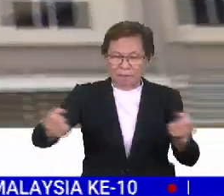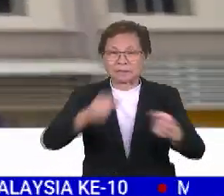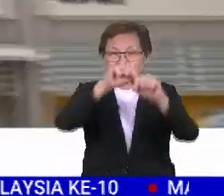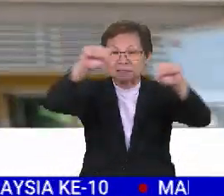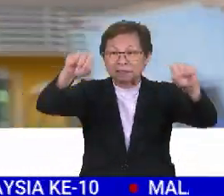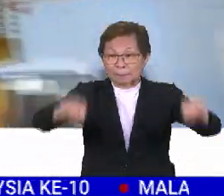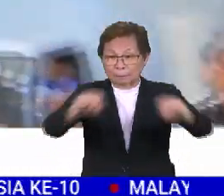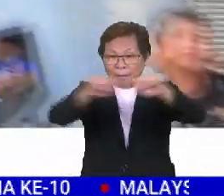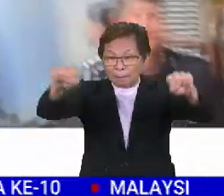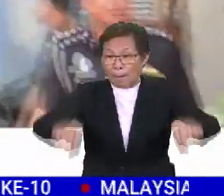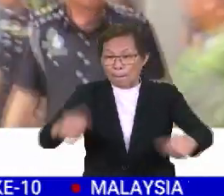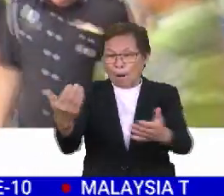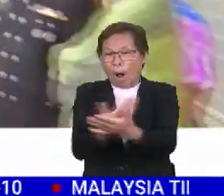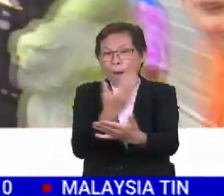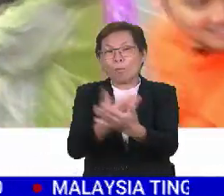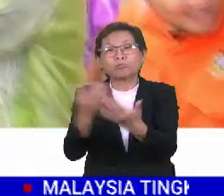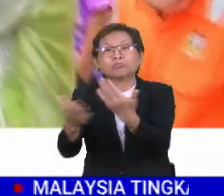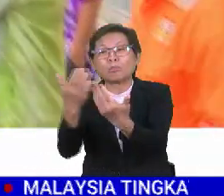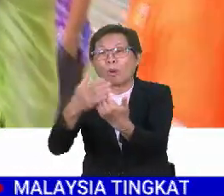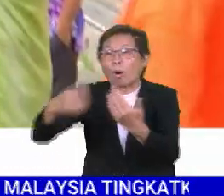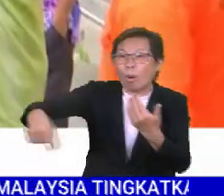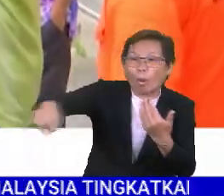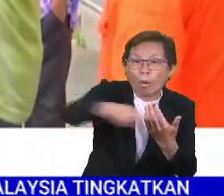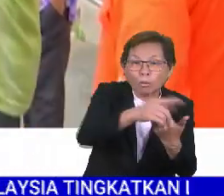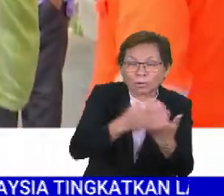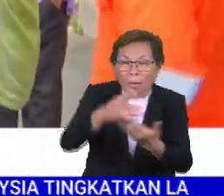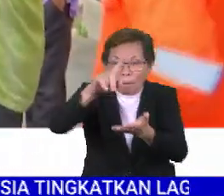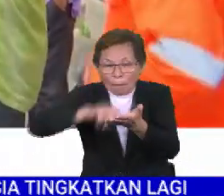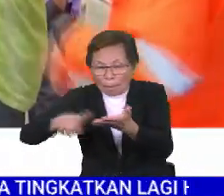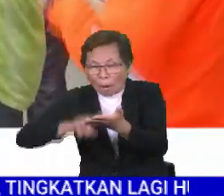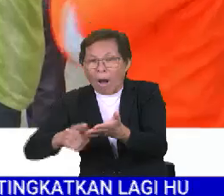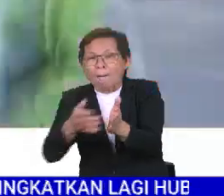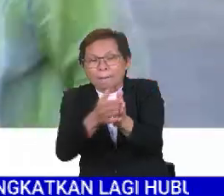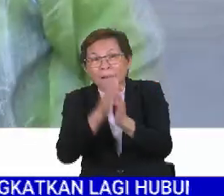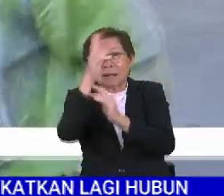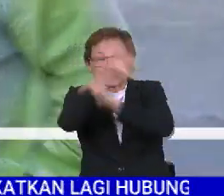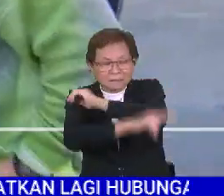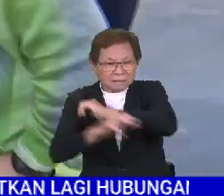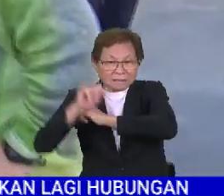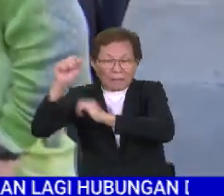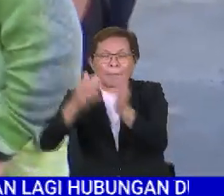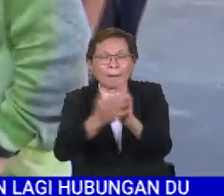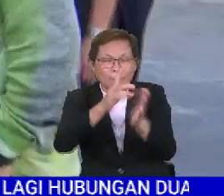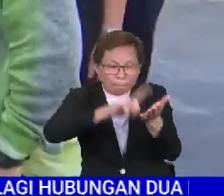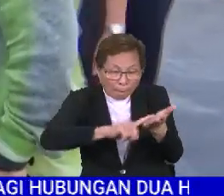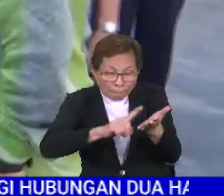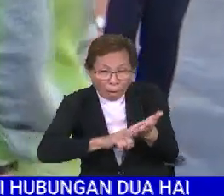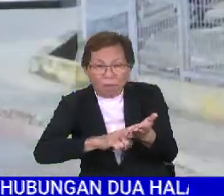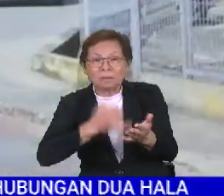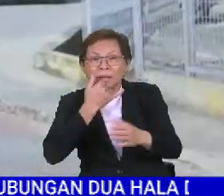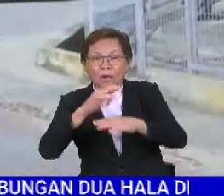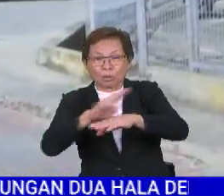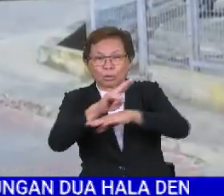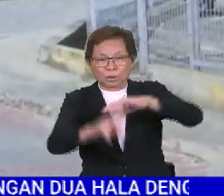Sistem baru tersebut akan memudahkan orang ramai. Pemeriksaan ketat dibuat atas permintaan Kerajaan Negeri Sabah susulan isu